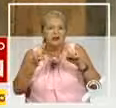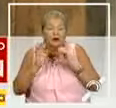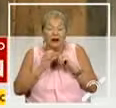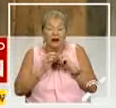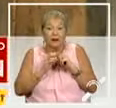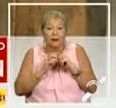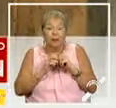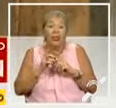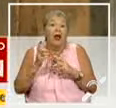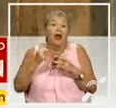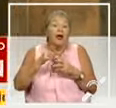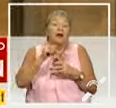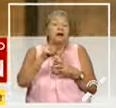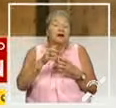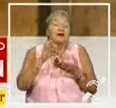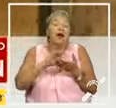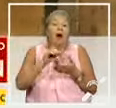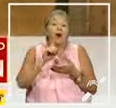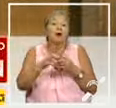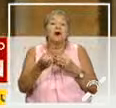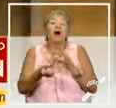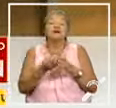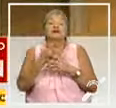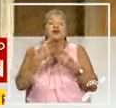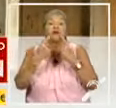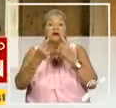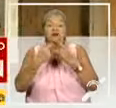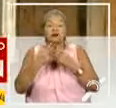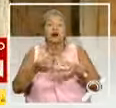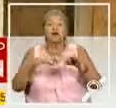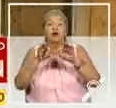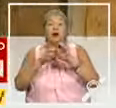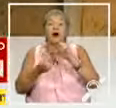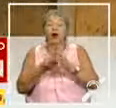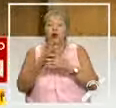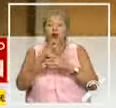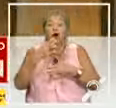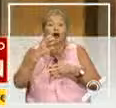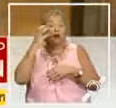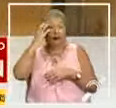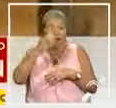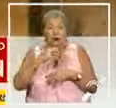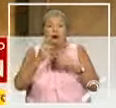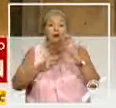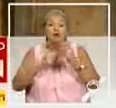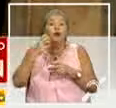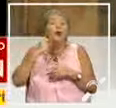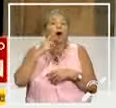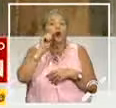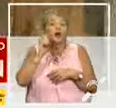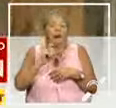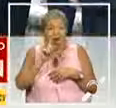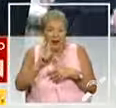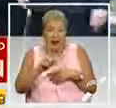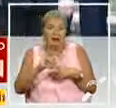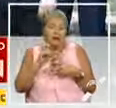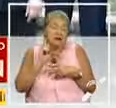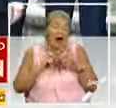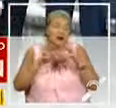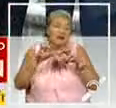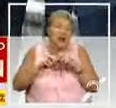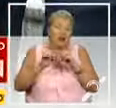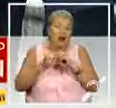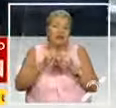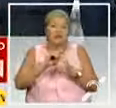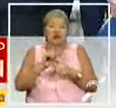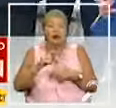acest subiect se discută despre întregul guvern, pentru că în funcție de UDMR vom ști dacă PNL